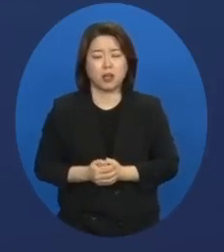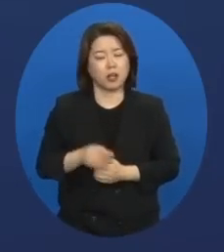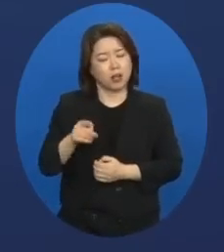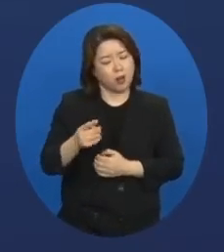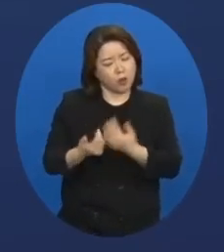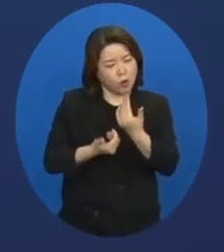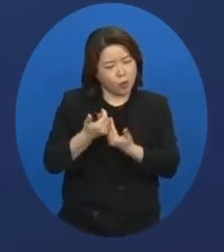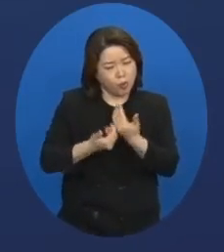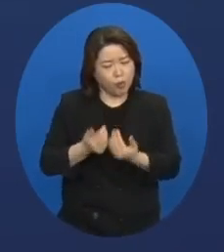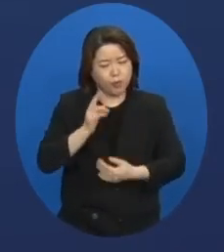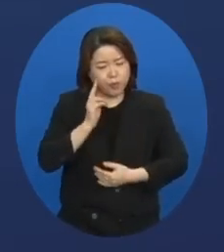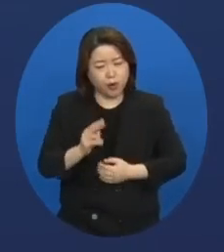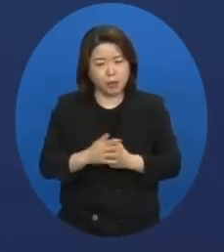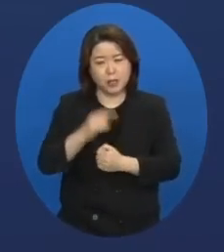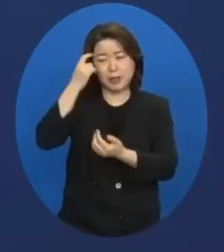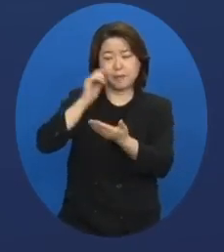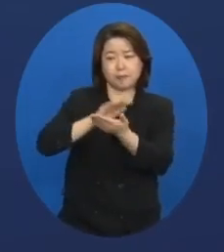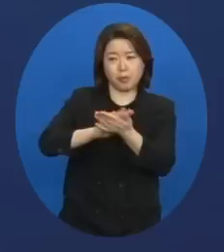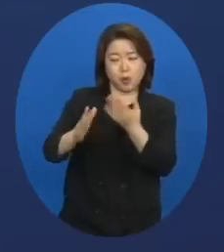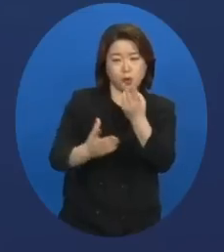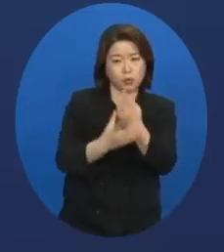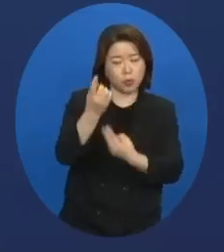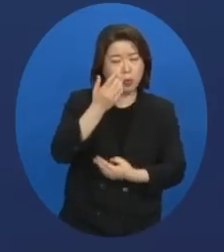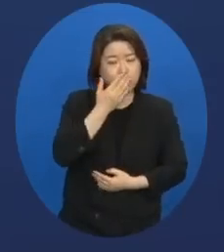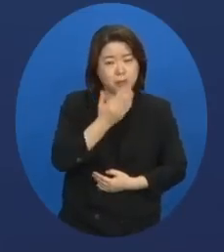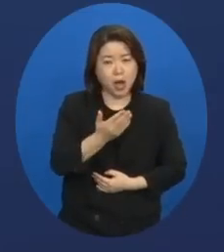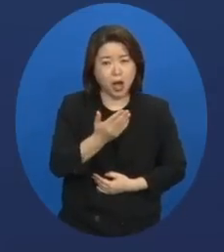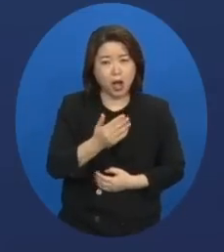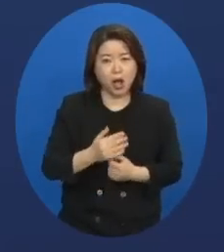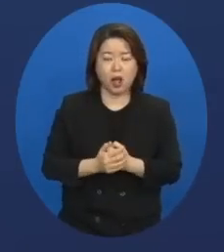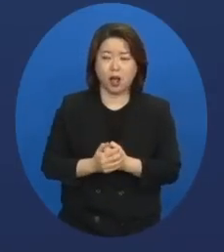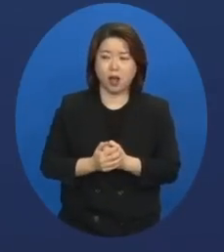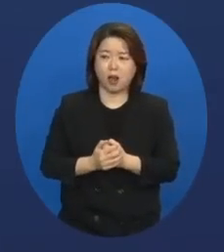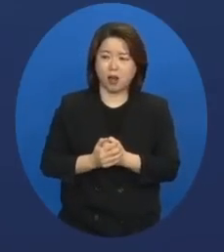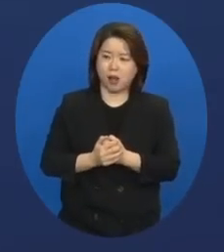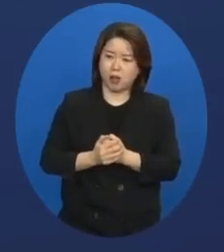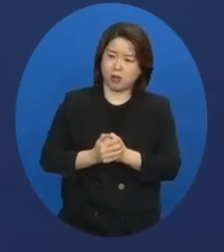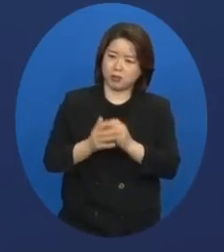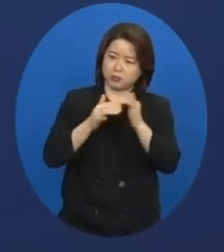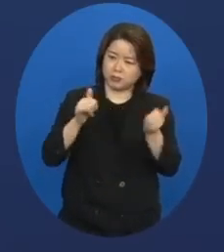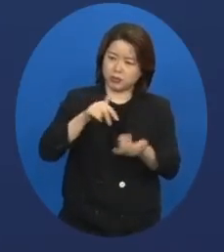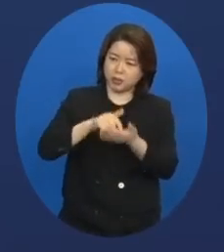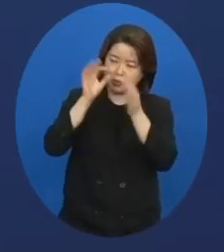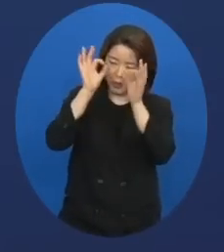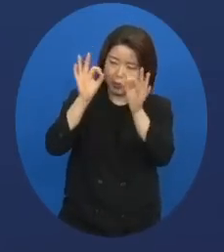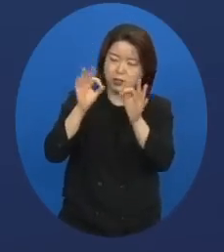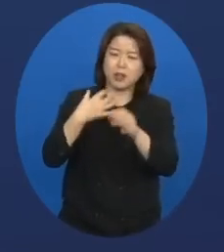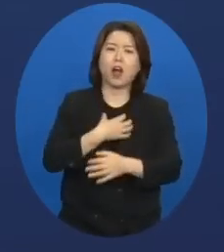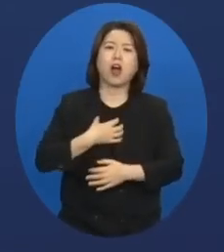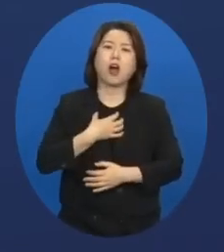과연 평화로운 통일이 될 수 있을까? 그들은 인간적으로는 그런 걱정이 된다는 겁니다.